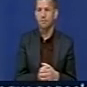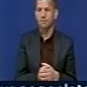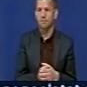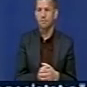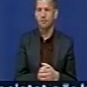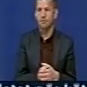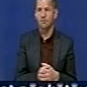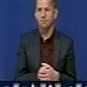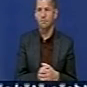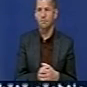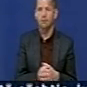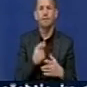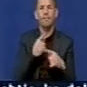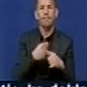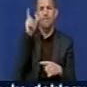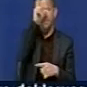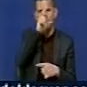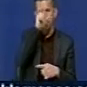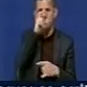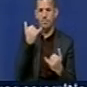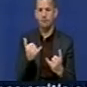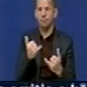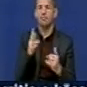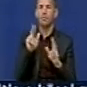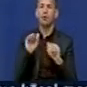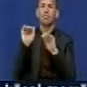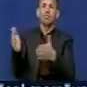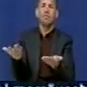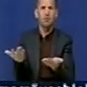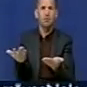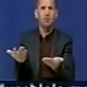Edhe Serbia është favorite,